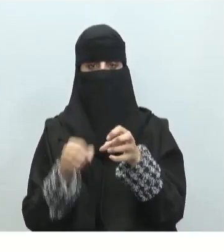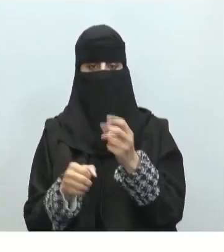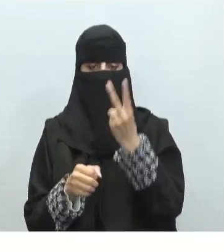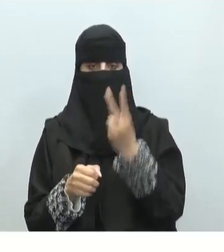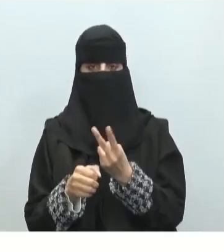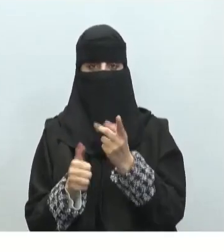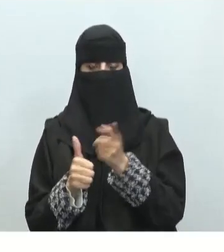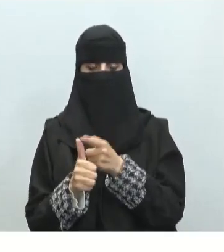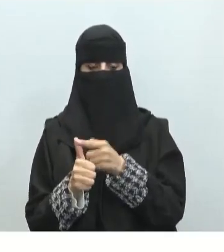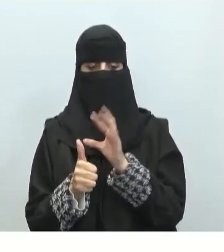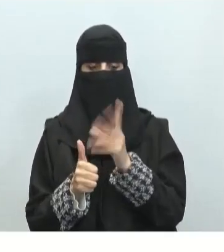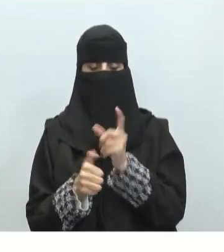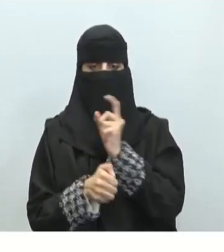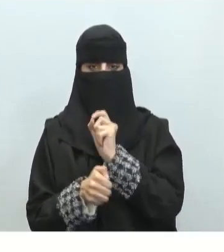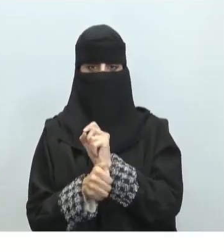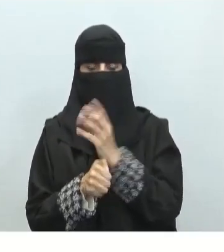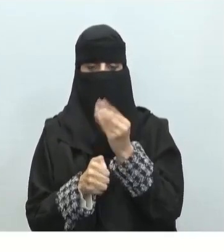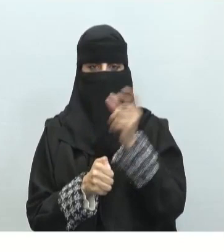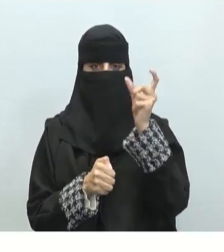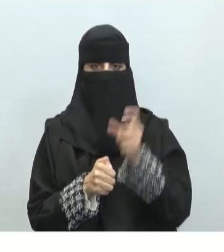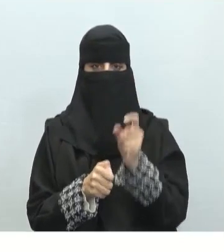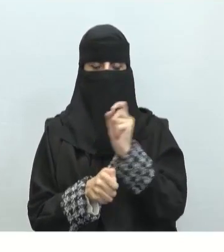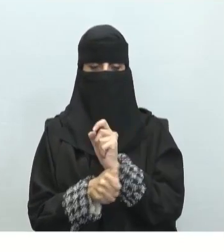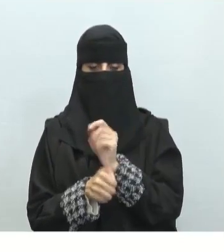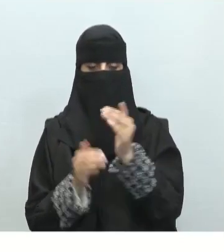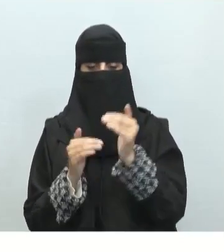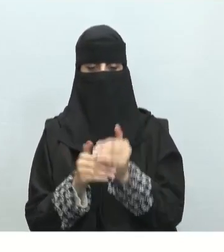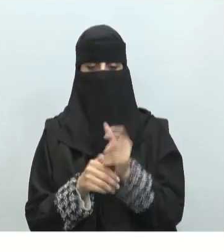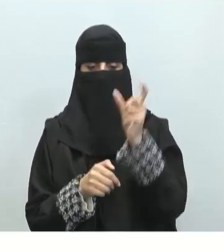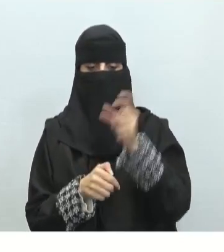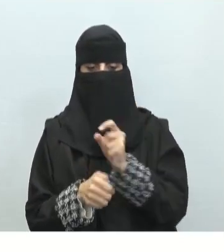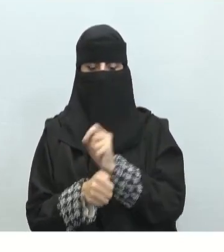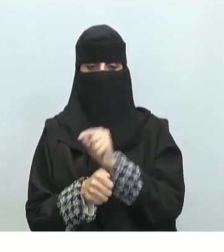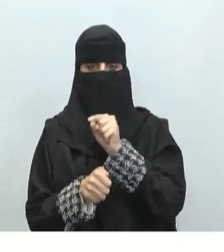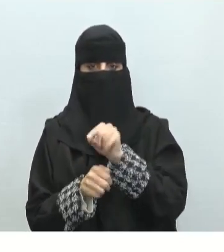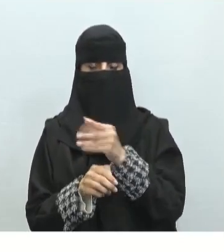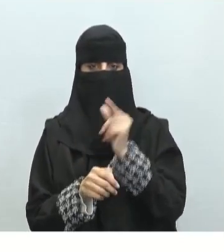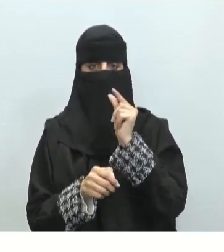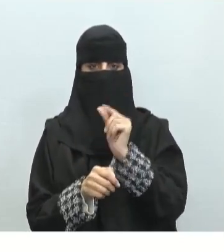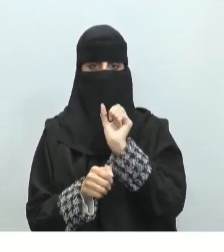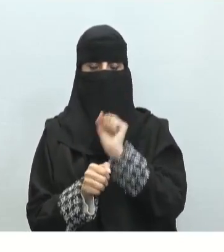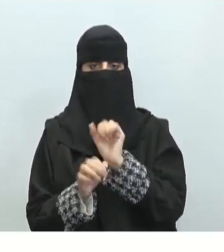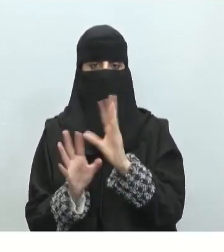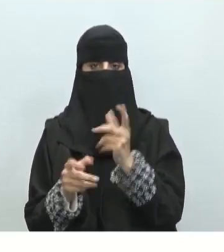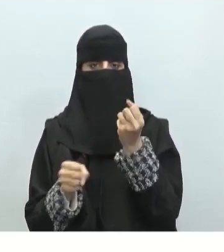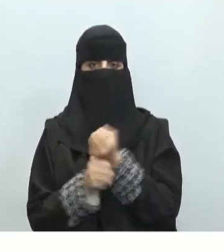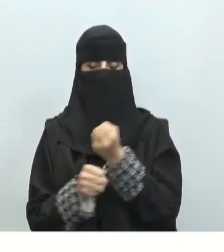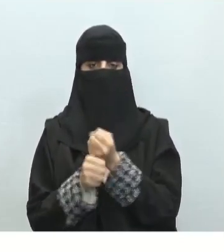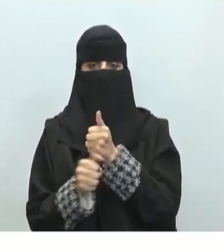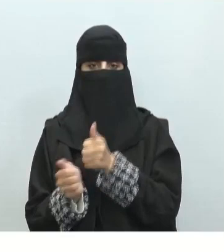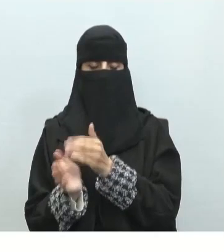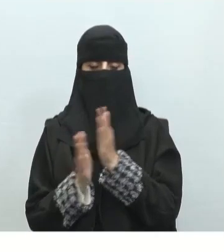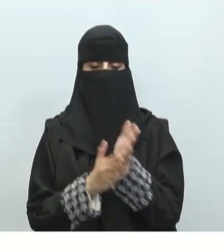اساسيين هما الفعل والفاعل ايضا تعرفنا في درسنا السابق ان الفاعل